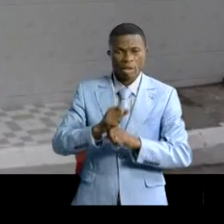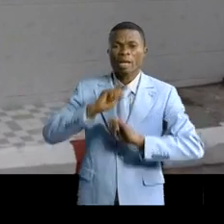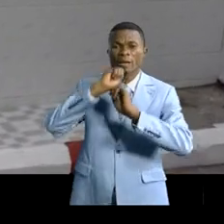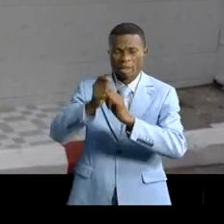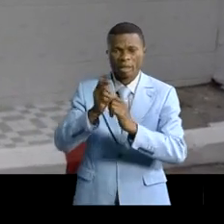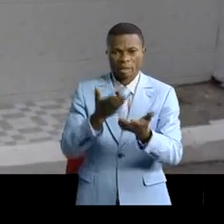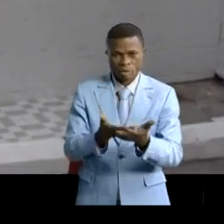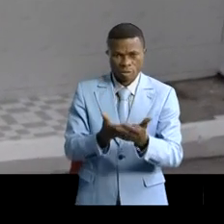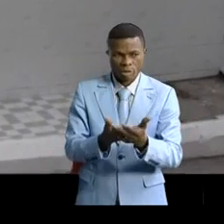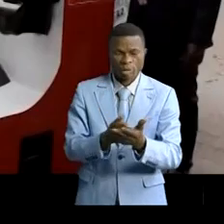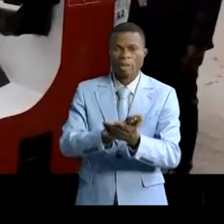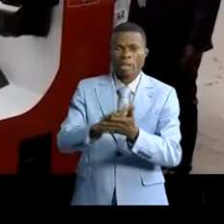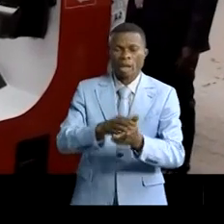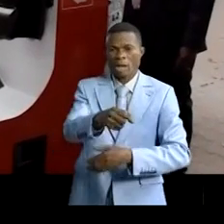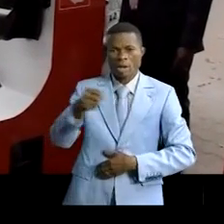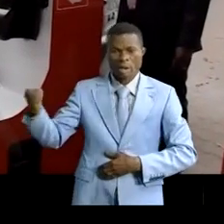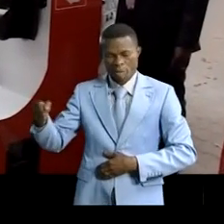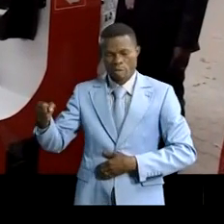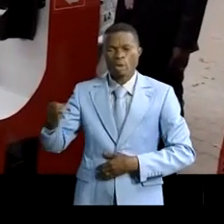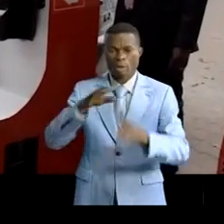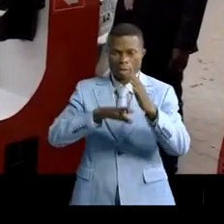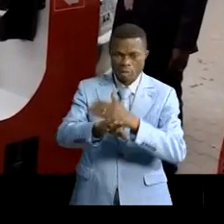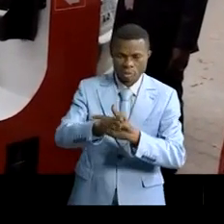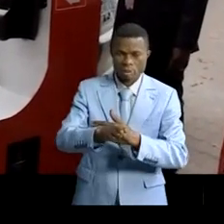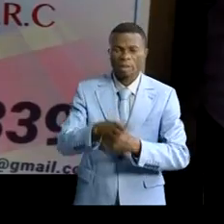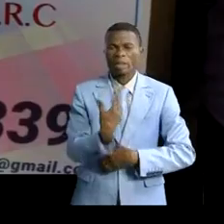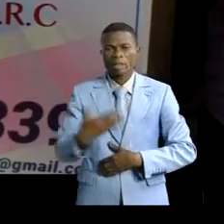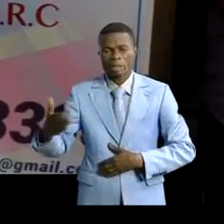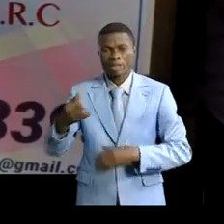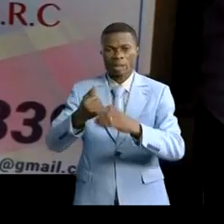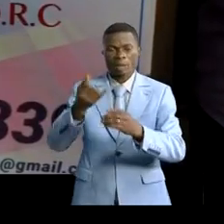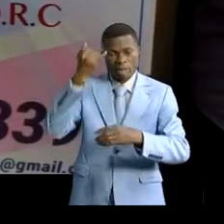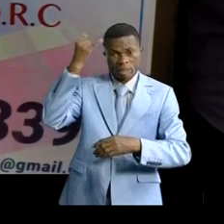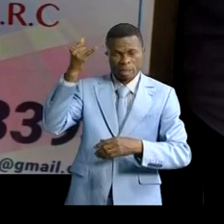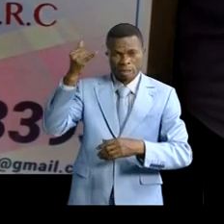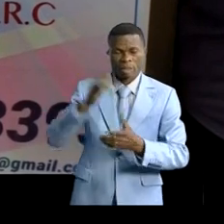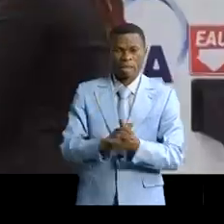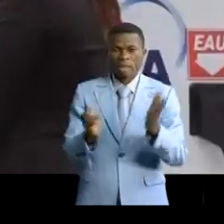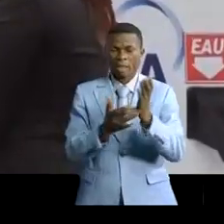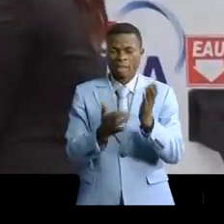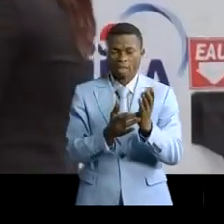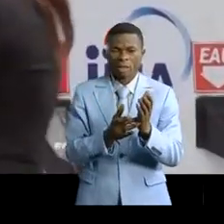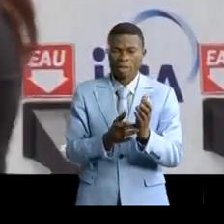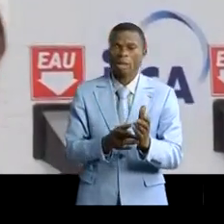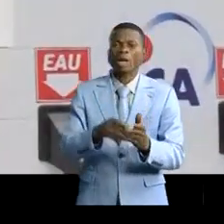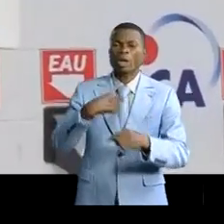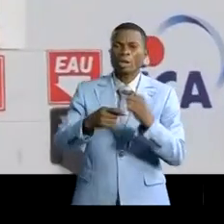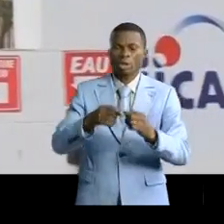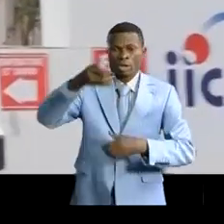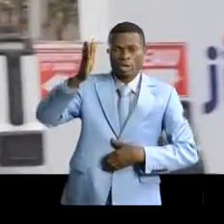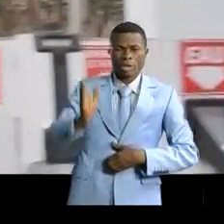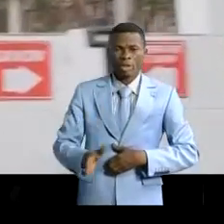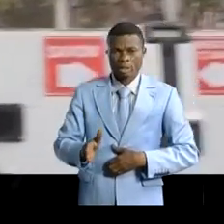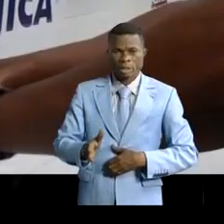ces ouvrages placés à l'entrée. Ouvrage qui est une conception de Women's Technologies que préside l'ingénieur